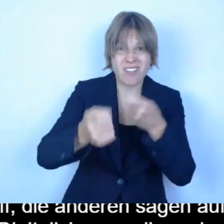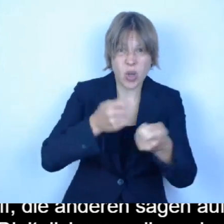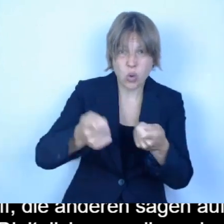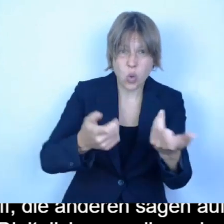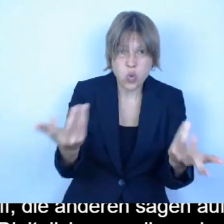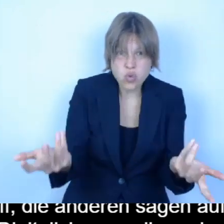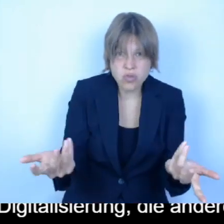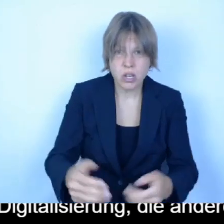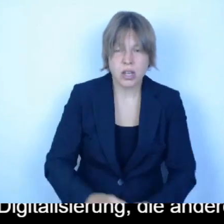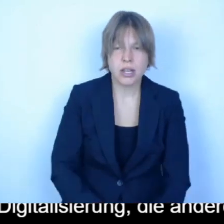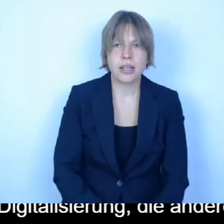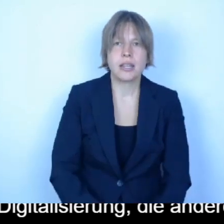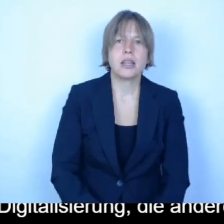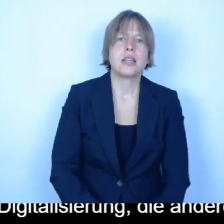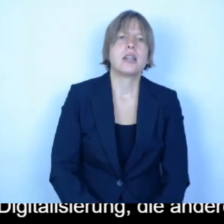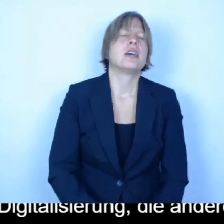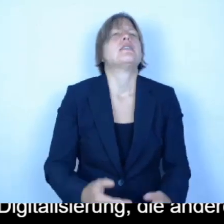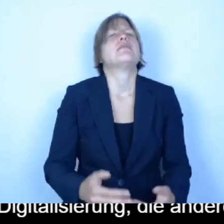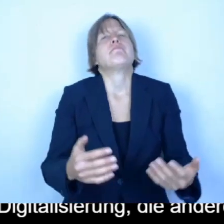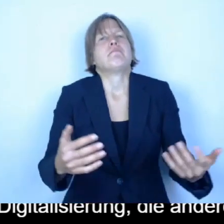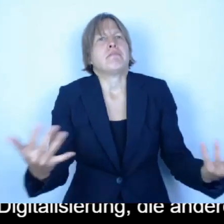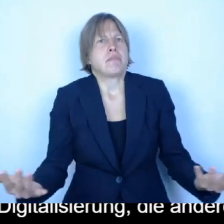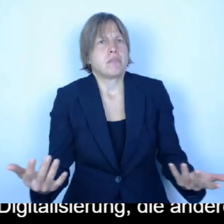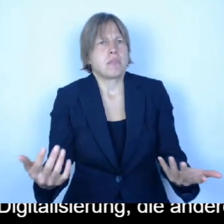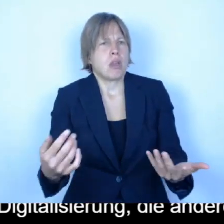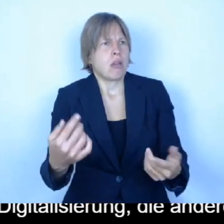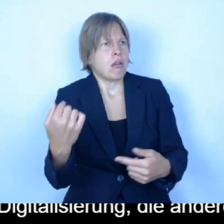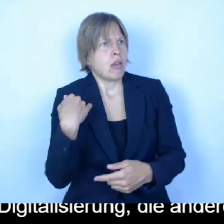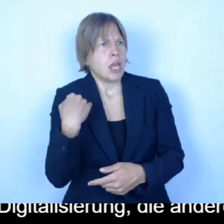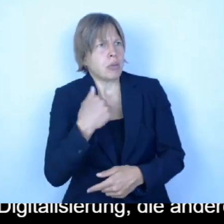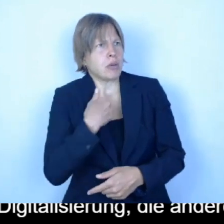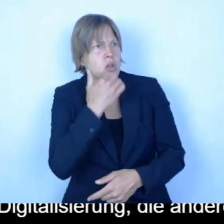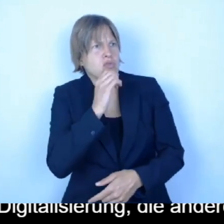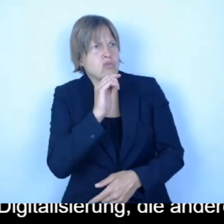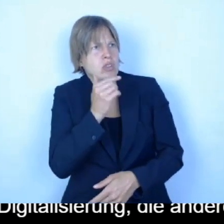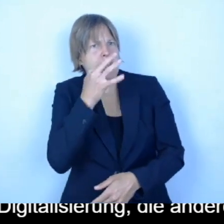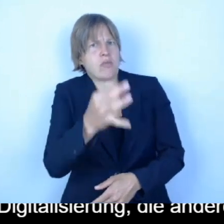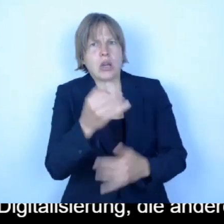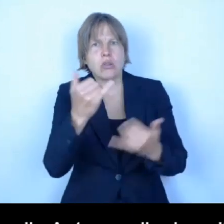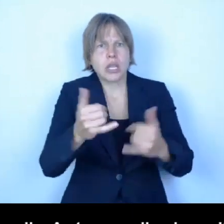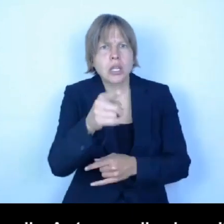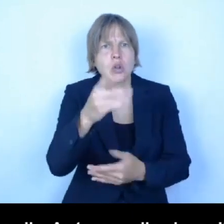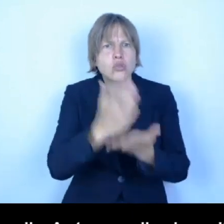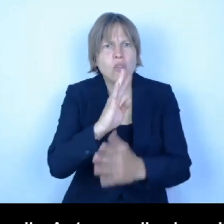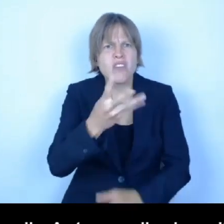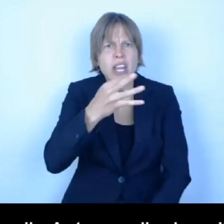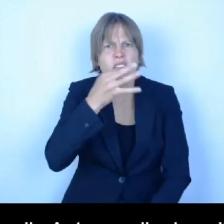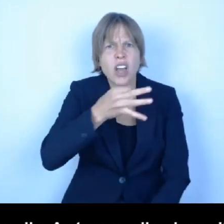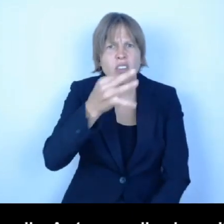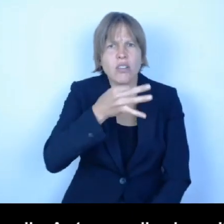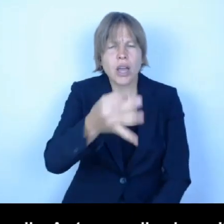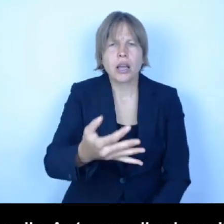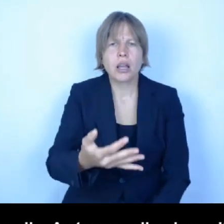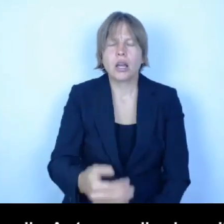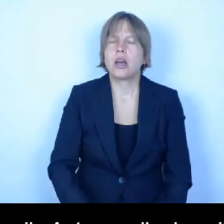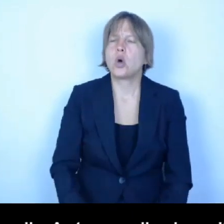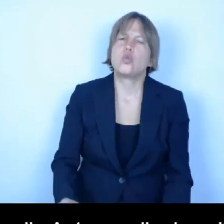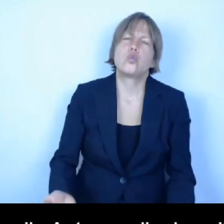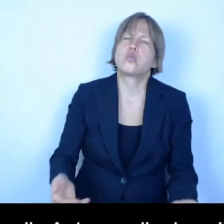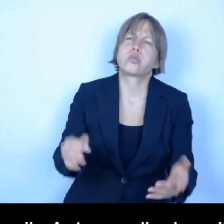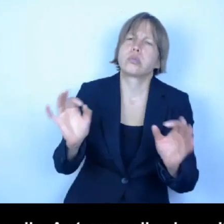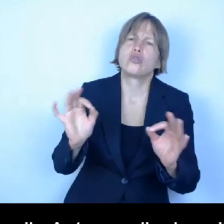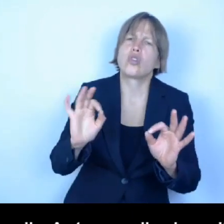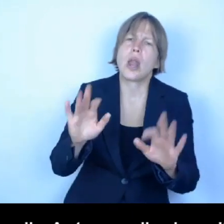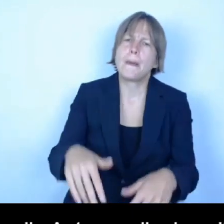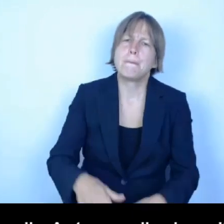macht nichts. Wir haben ja Gott sei Dank eine Reihe von Förderprogrammen, die wir genau auf diese Dinge nochmal genau überprüfen werden und nochmal anschauen werden, auch